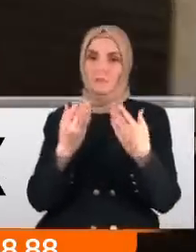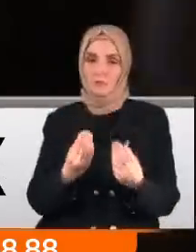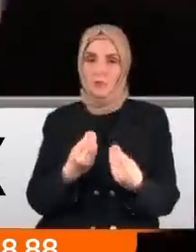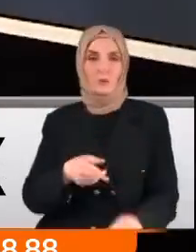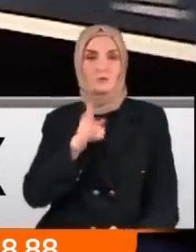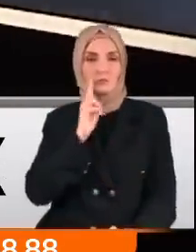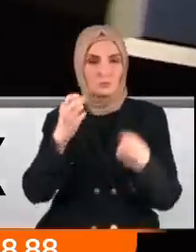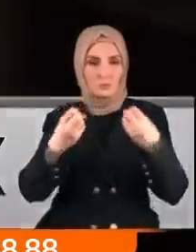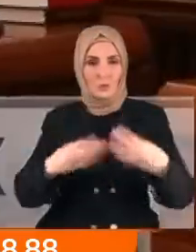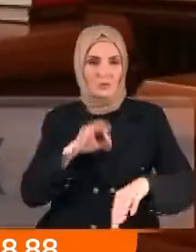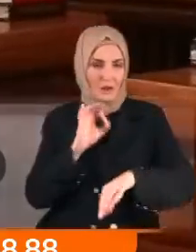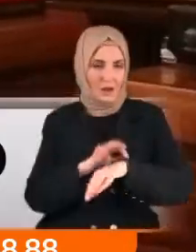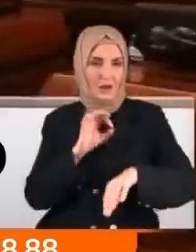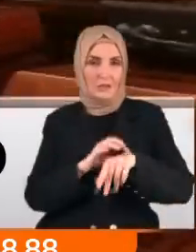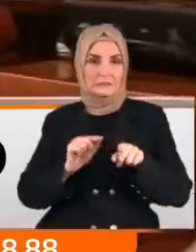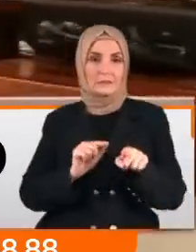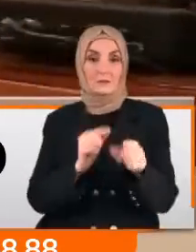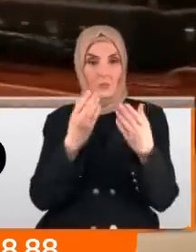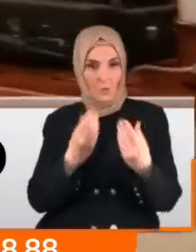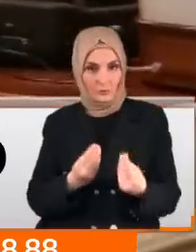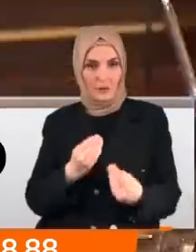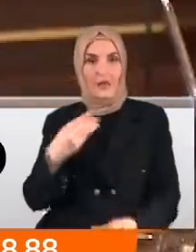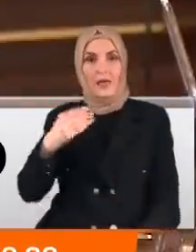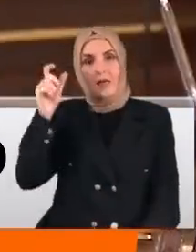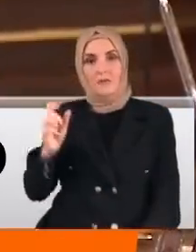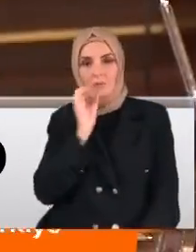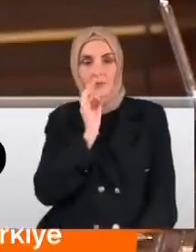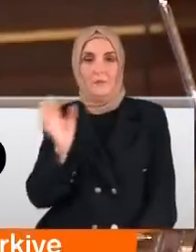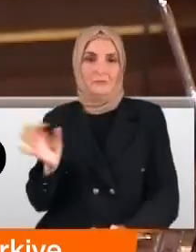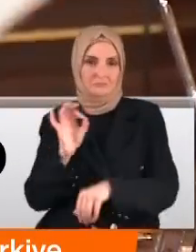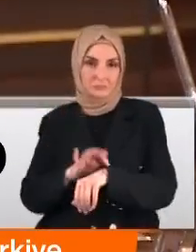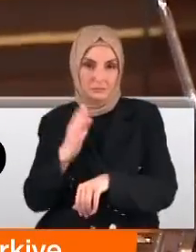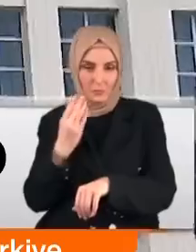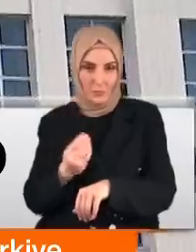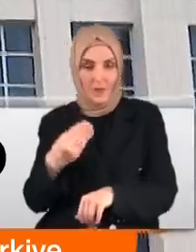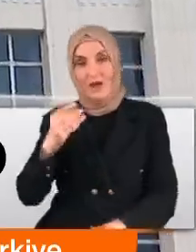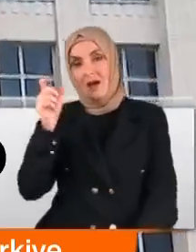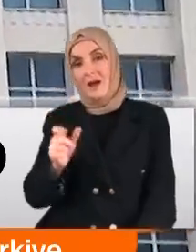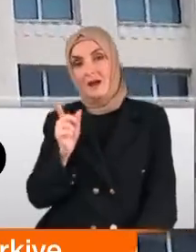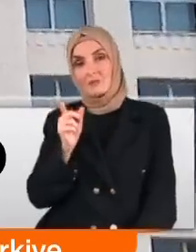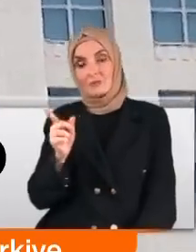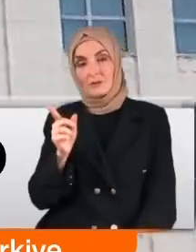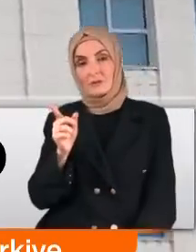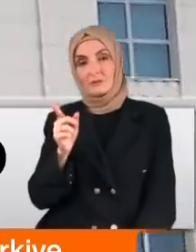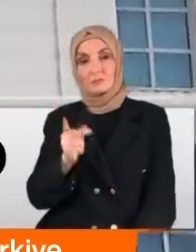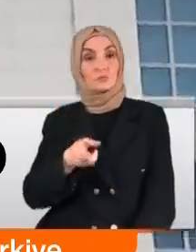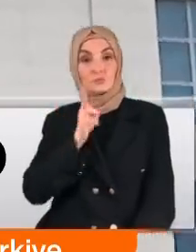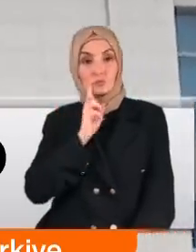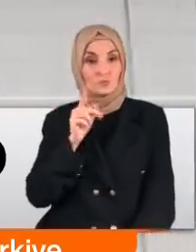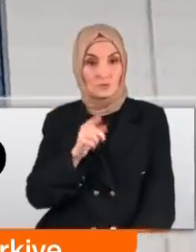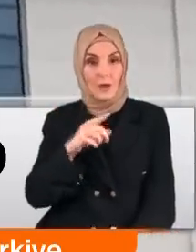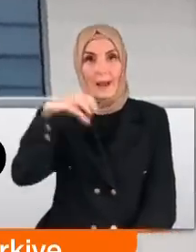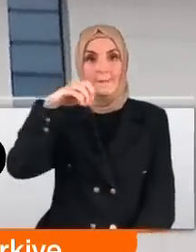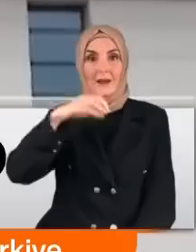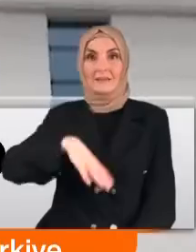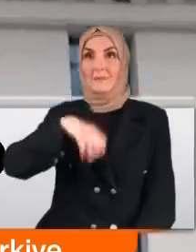takip edilecek, Cumhurbaşkanı Erdoğan'la paylaşılacak. Erdoğan sonuçları AK Parti Genel Merkezi'nden takip etmek isterse